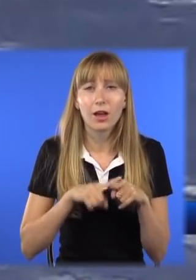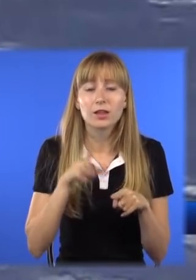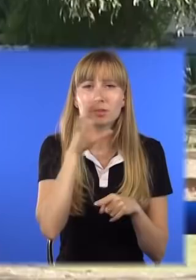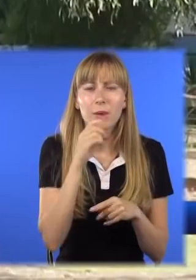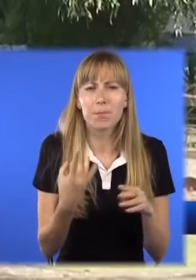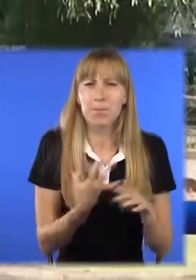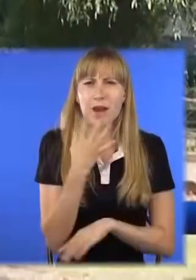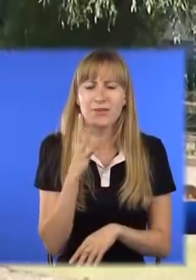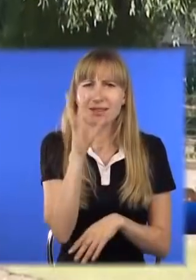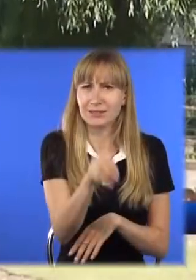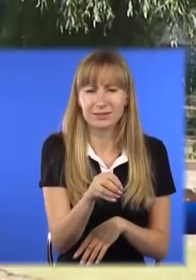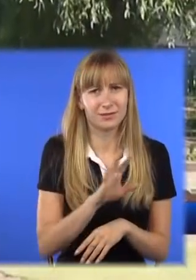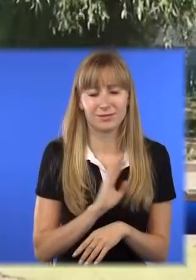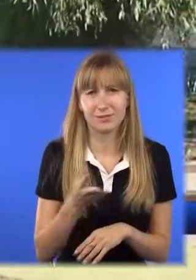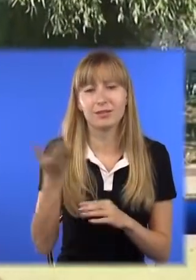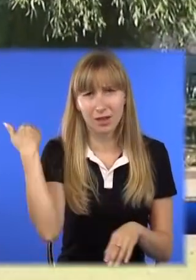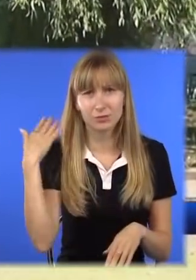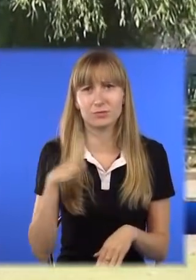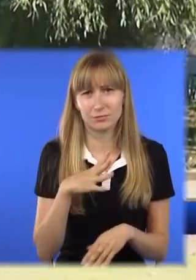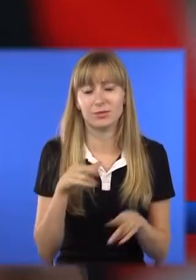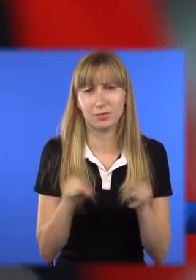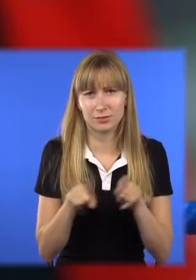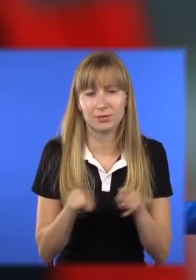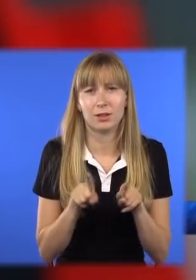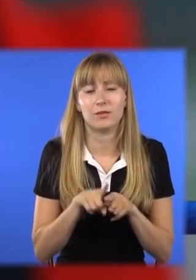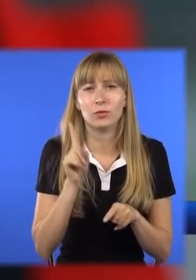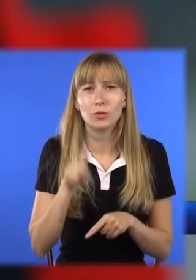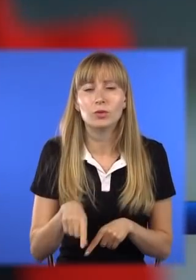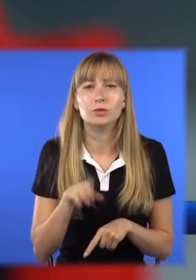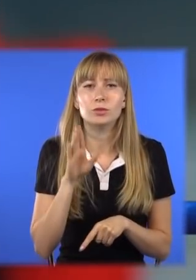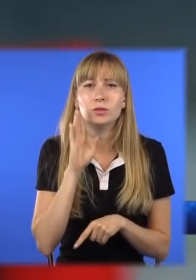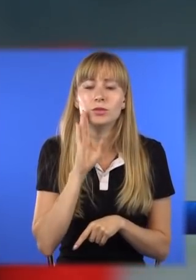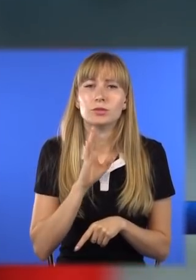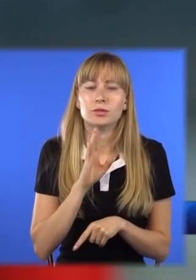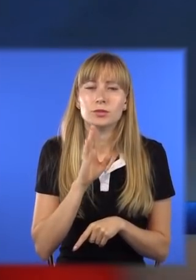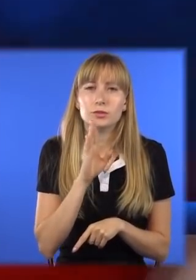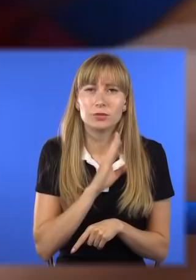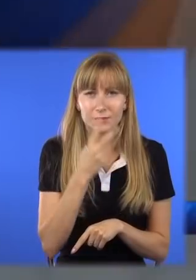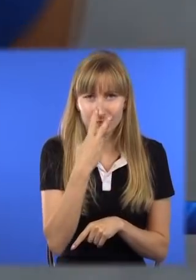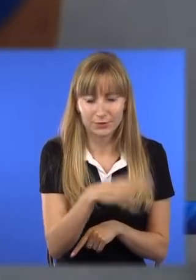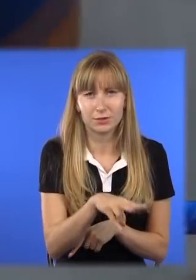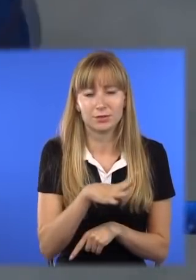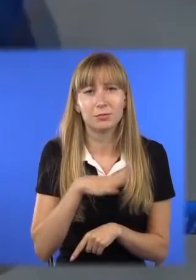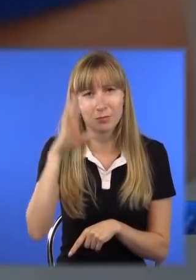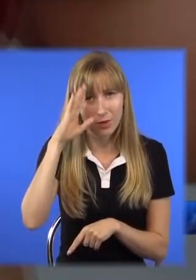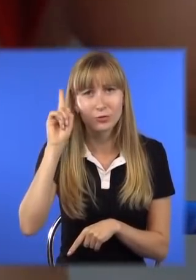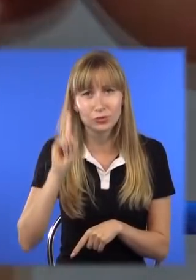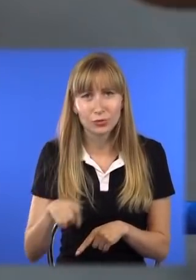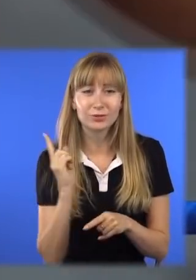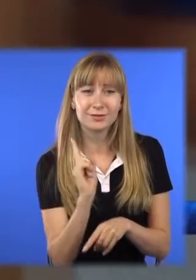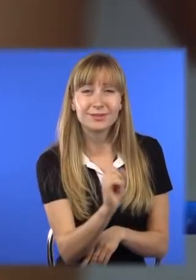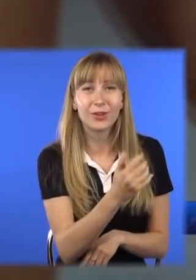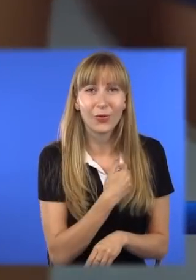місцеві мешканці. Паче цієї тварини ще потрапляла пенсіонерка та це хлопча. Дитина також хотіла потоваришувати зі псом.